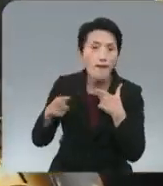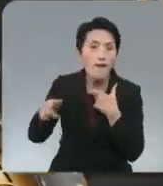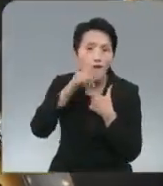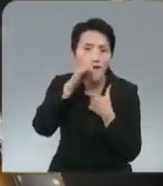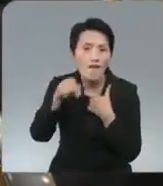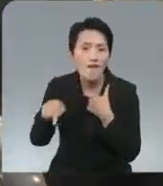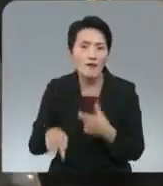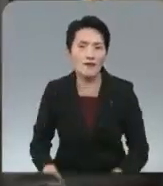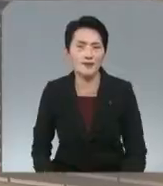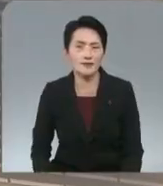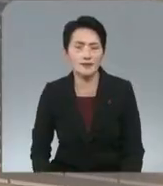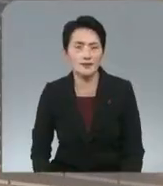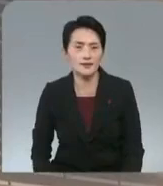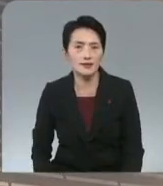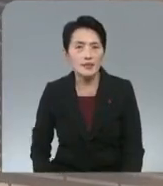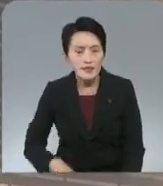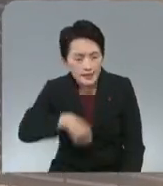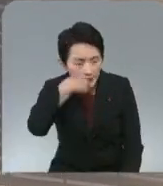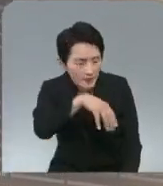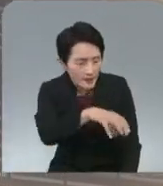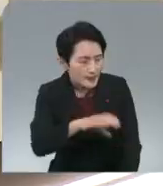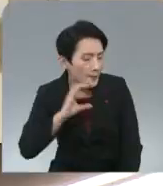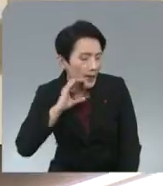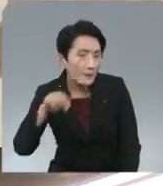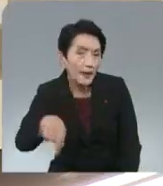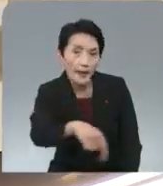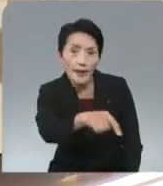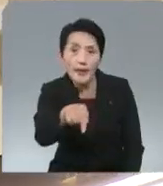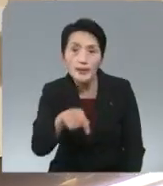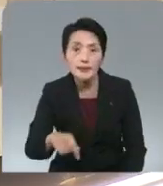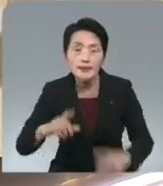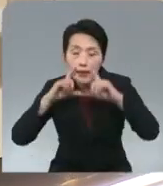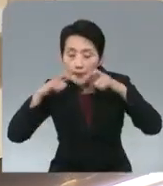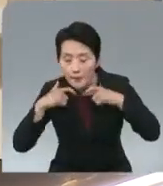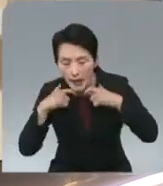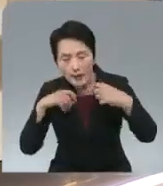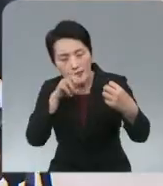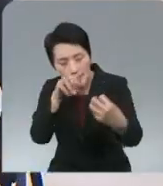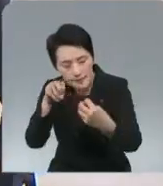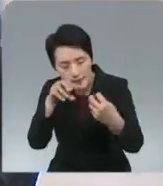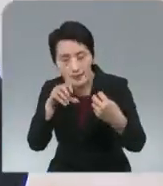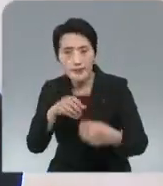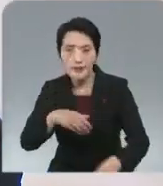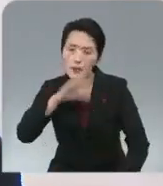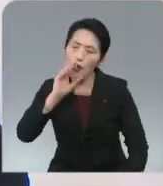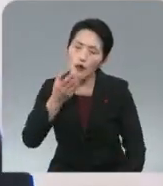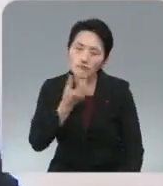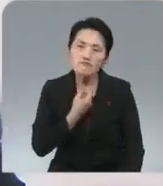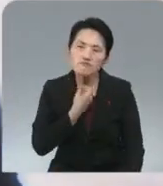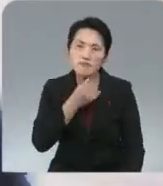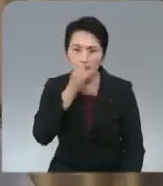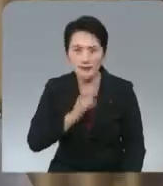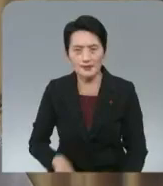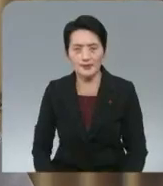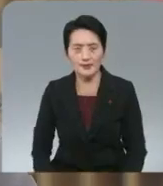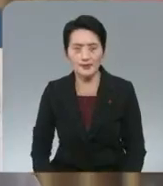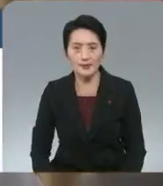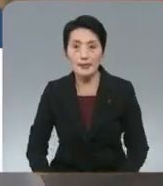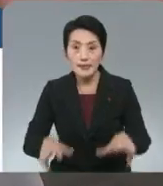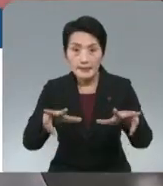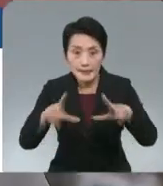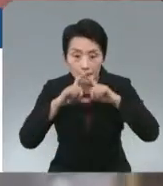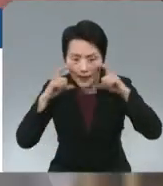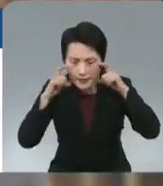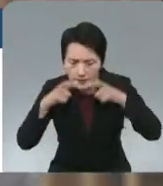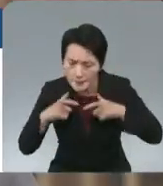fort am Hauptbahnhof Soul die meisten Menschen tragen Masken jedoch sind auch solche Menschen zu sehen die Masken unter dem